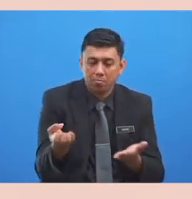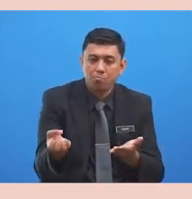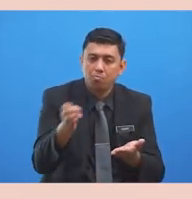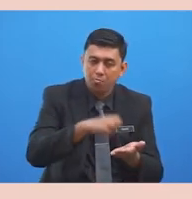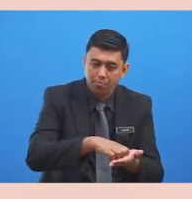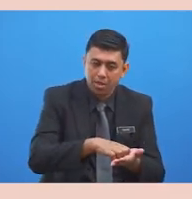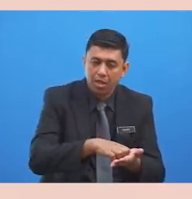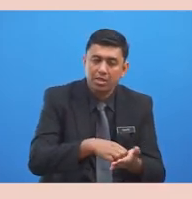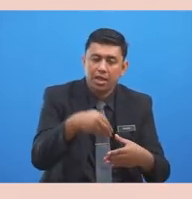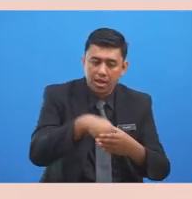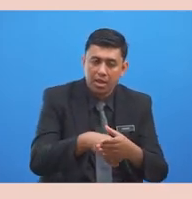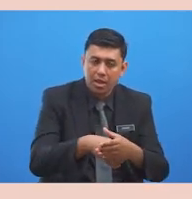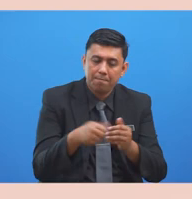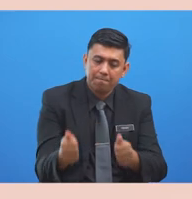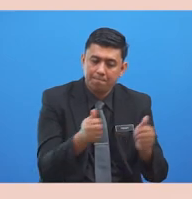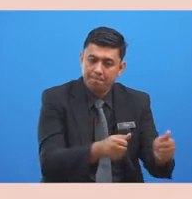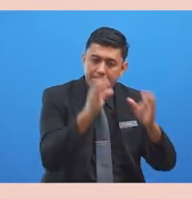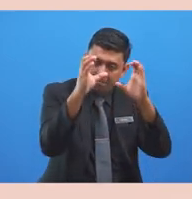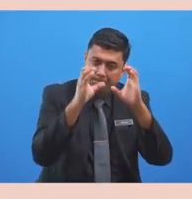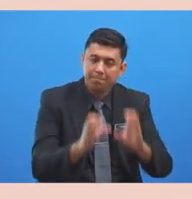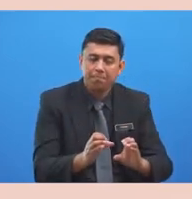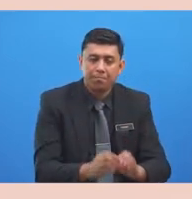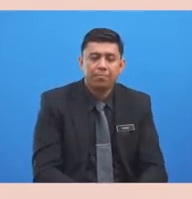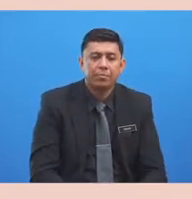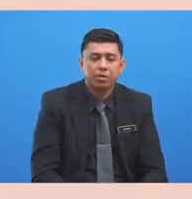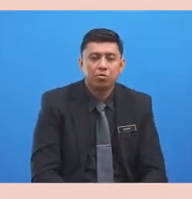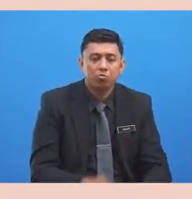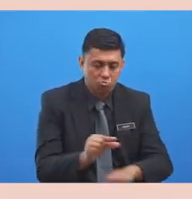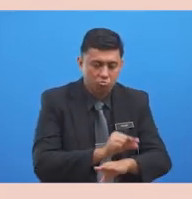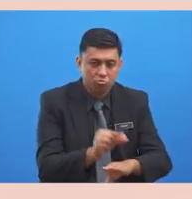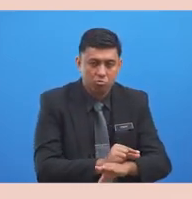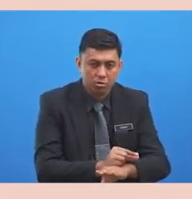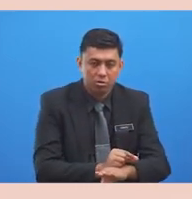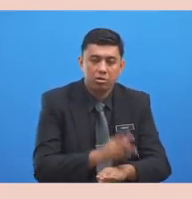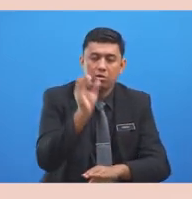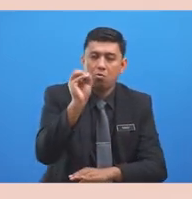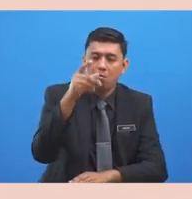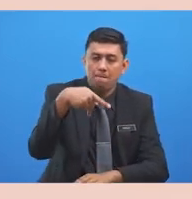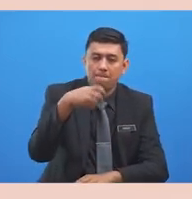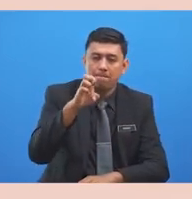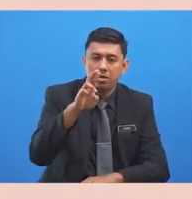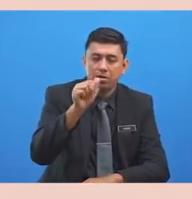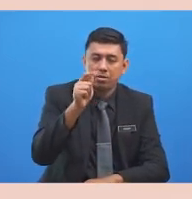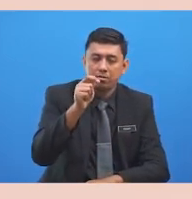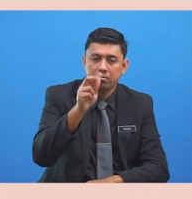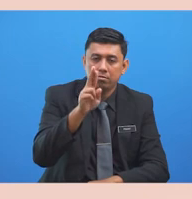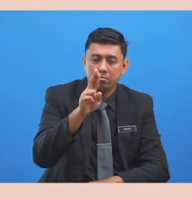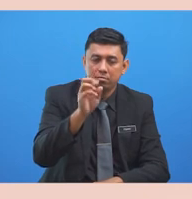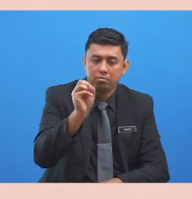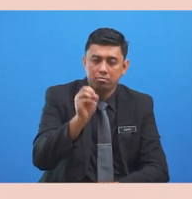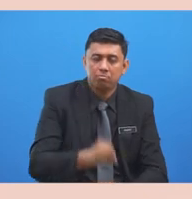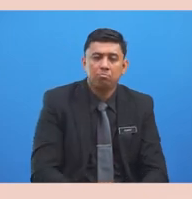umpukan di dalam atau cara adalah menggunakan operator. Operator ini